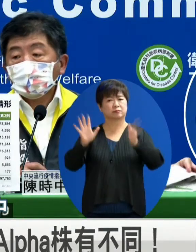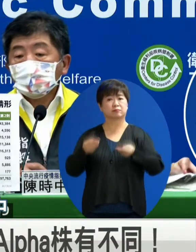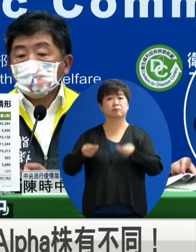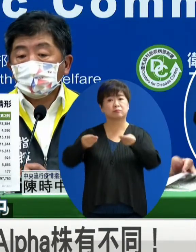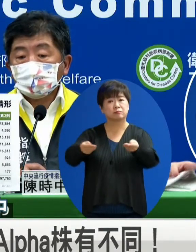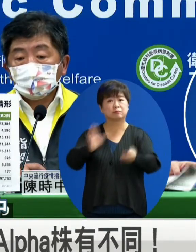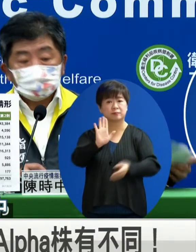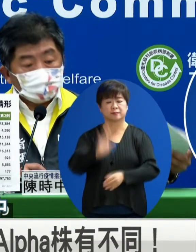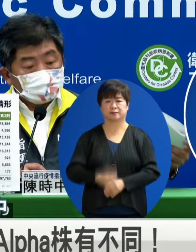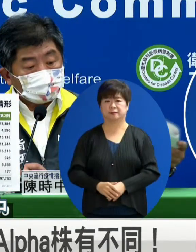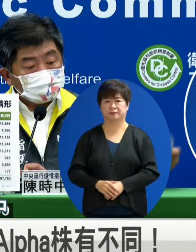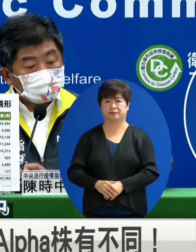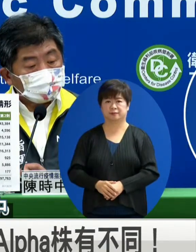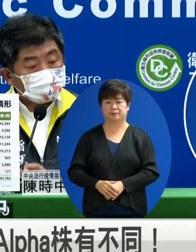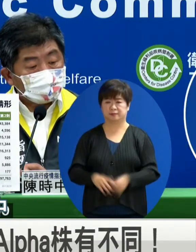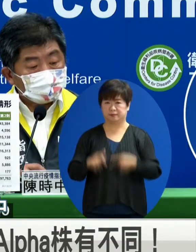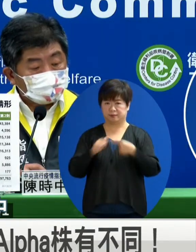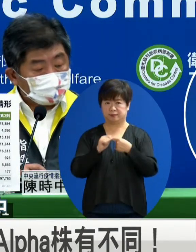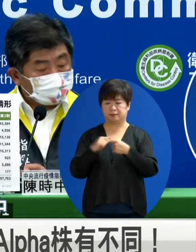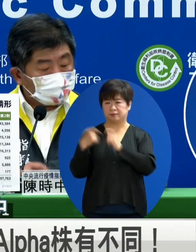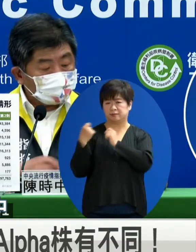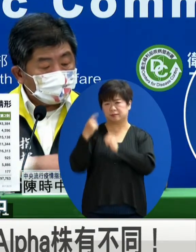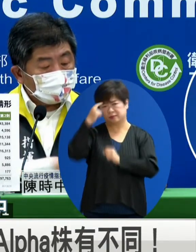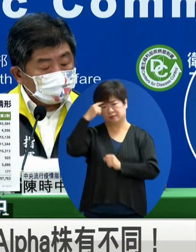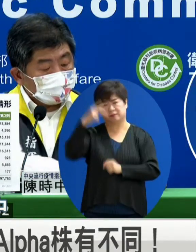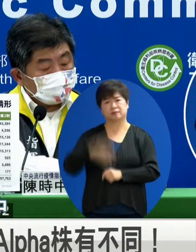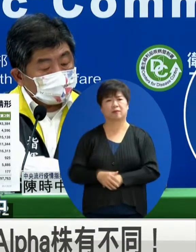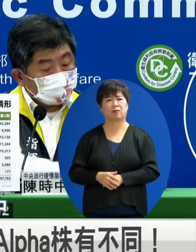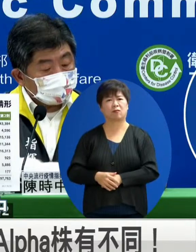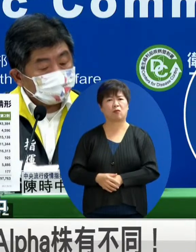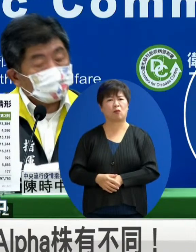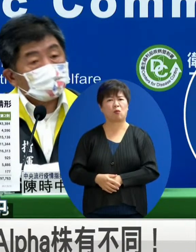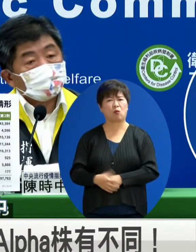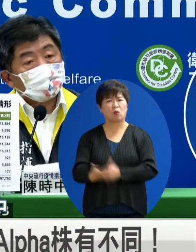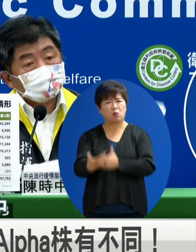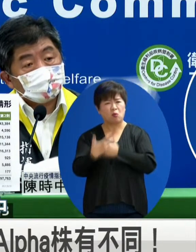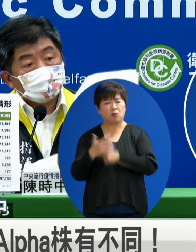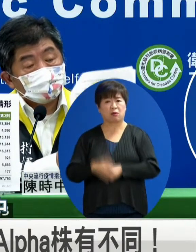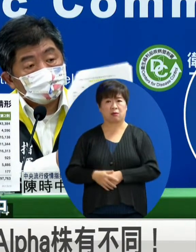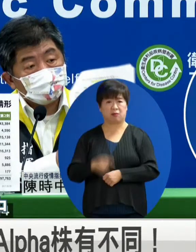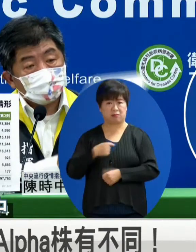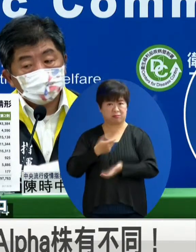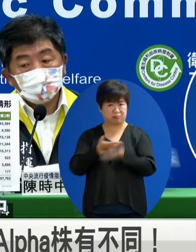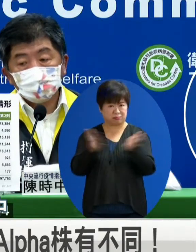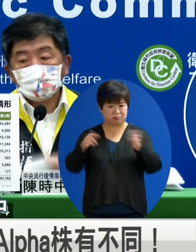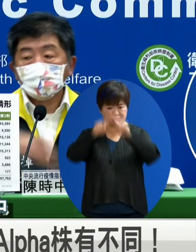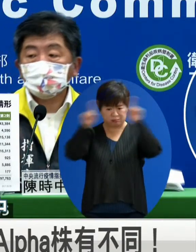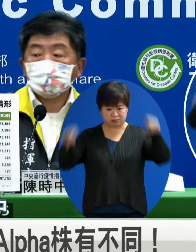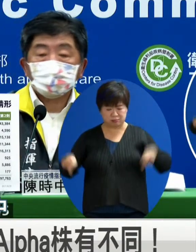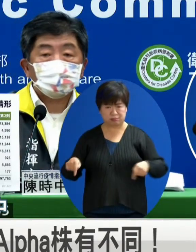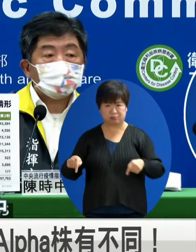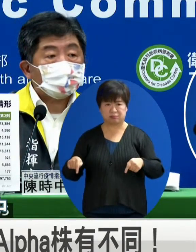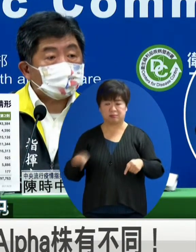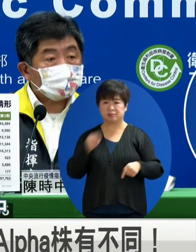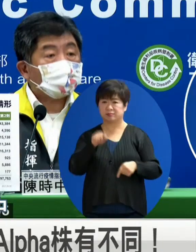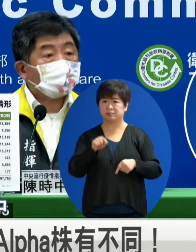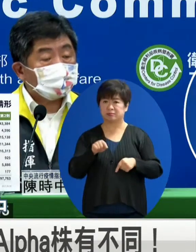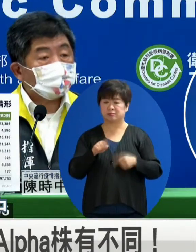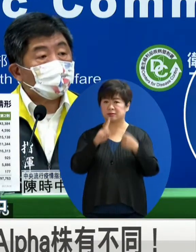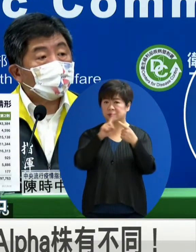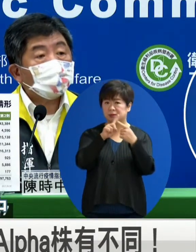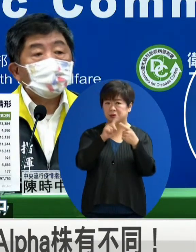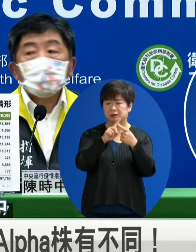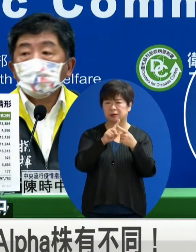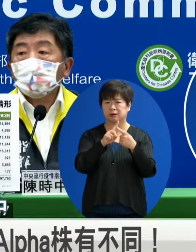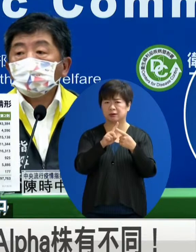份。那第一个大家好像这两天大家提到你说，那为什么我们在这发给大家的这一份里面比我们这一份的人